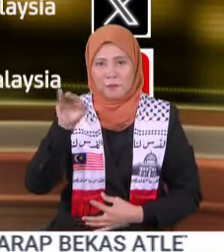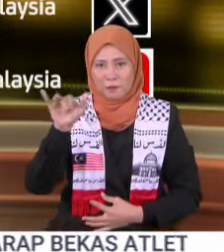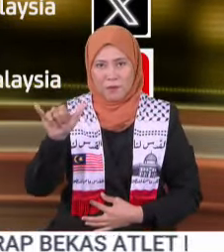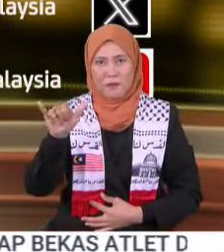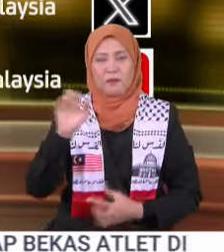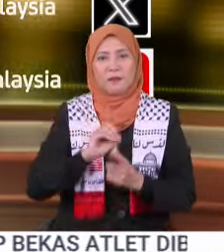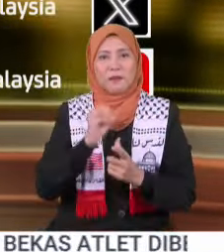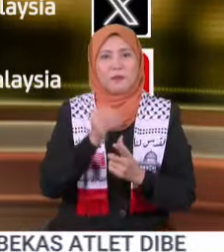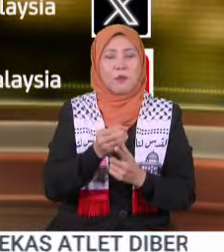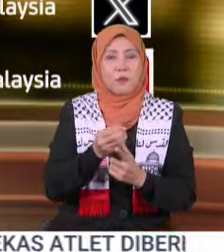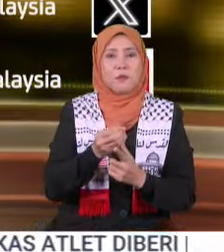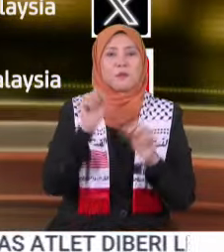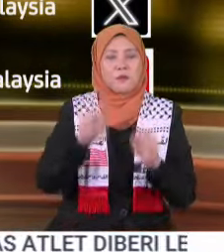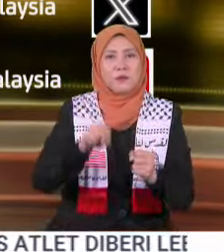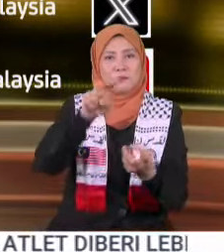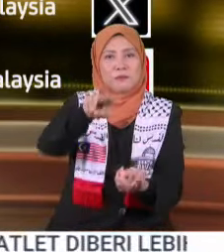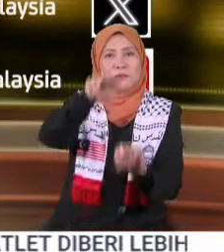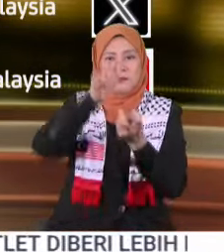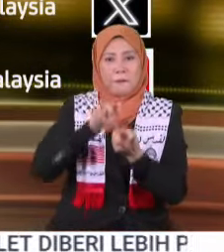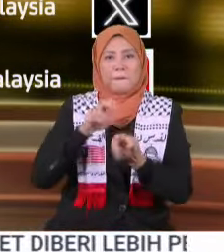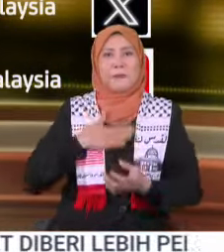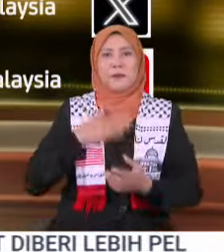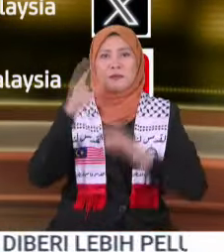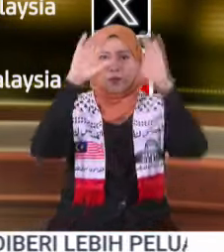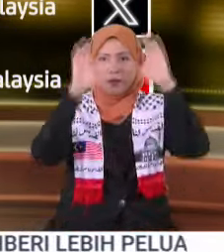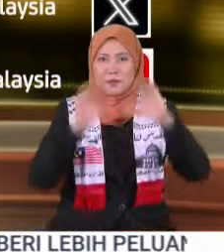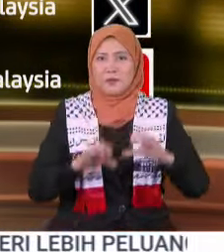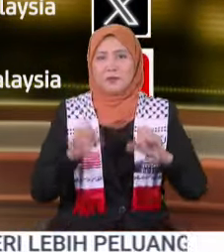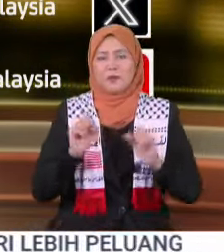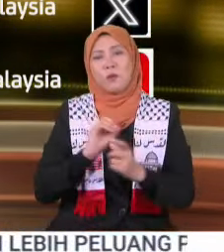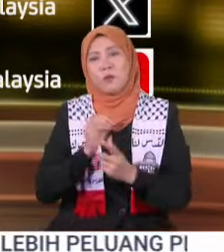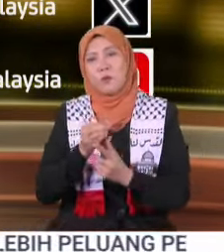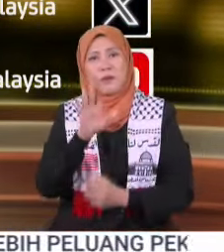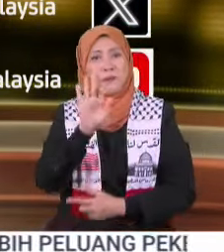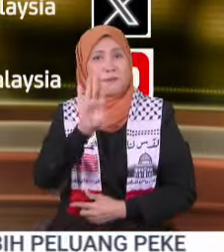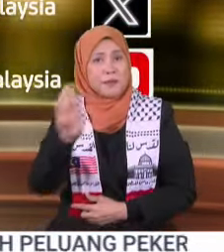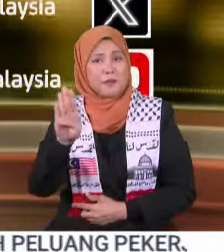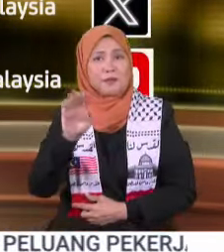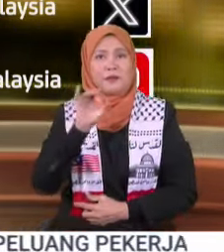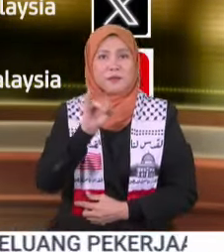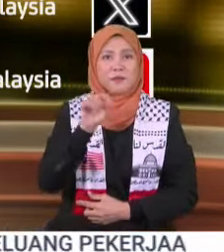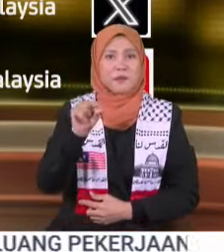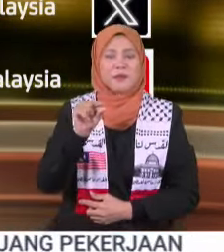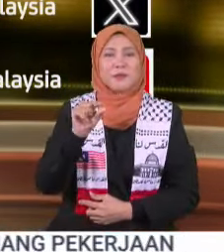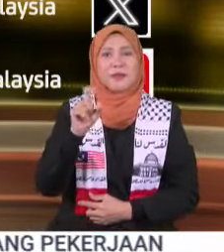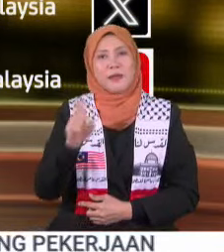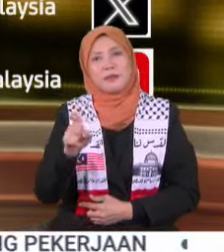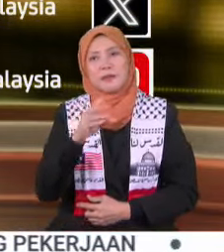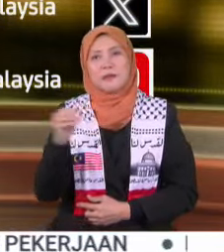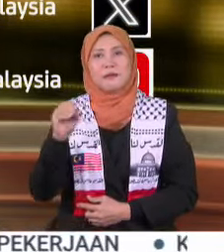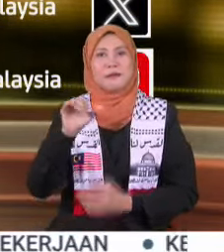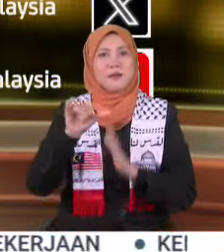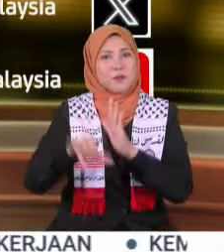www.met.gov.my ataupun boleh muat turun aplikasi My Cuaca serta anda boleh layari Facebook, Instagram, X dan